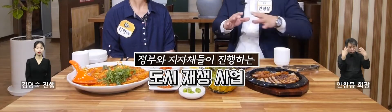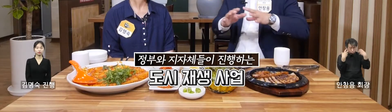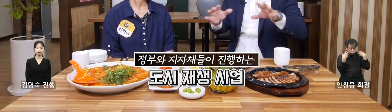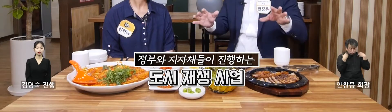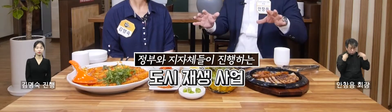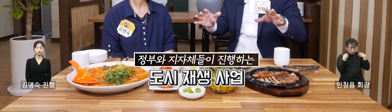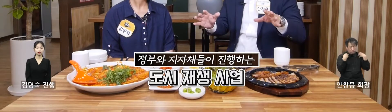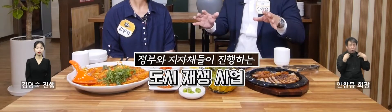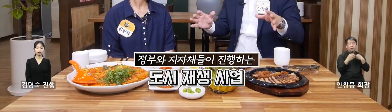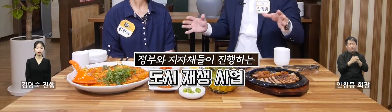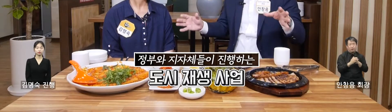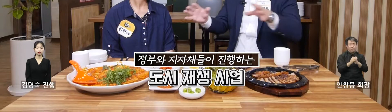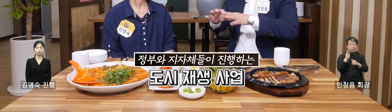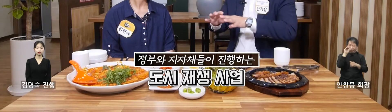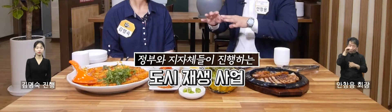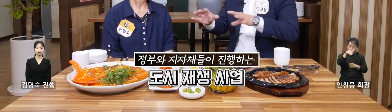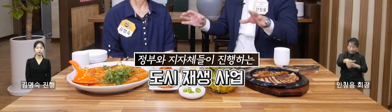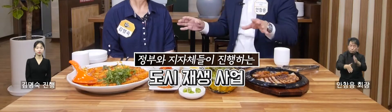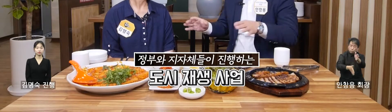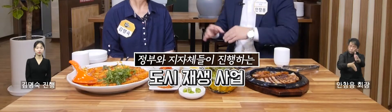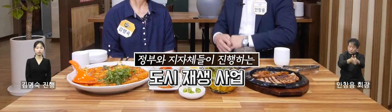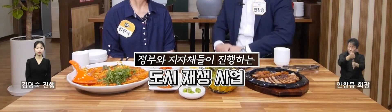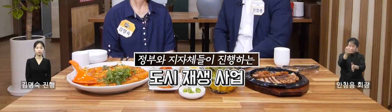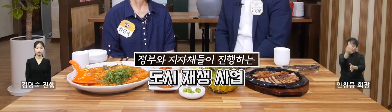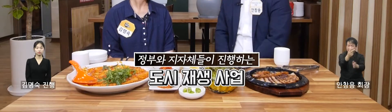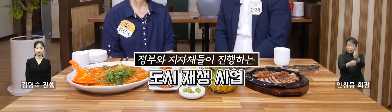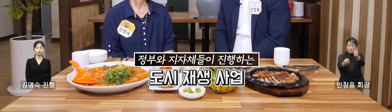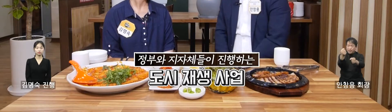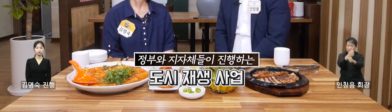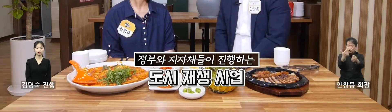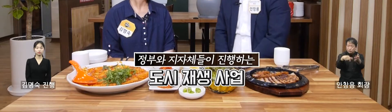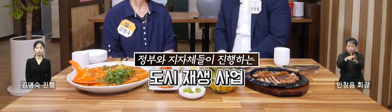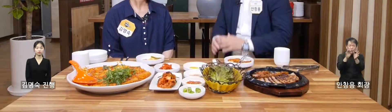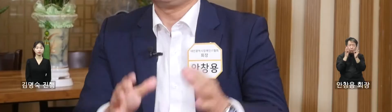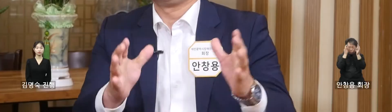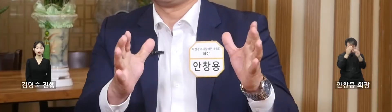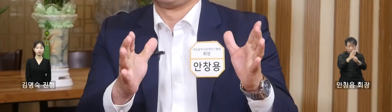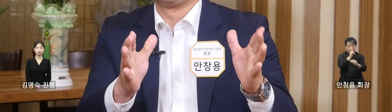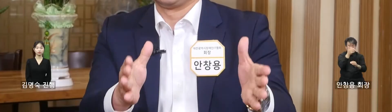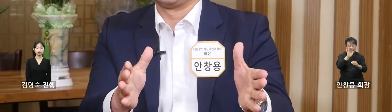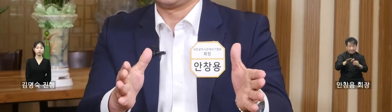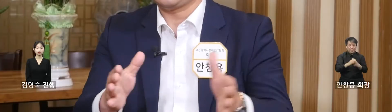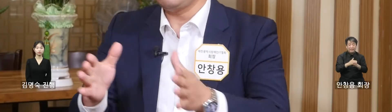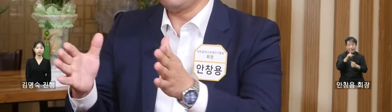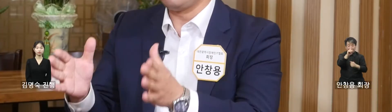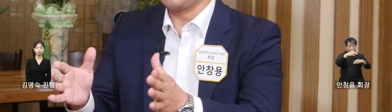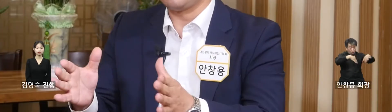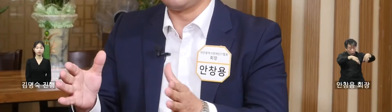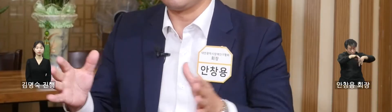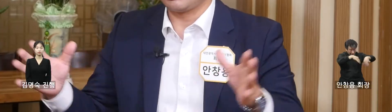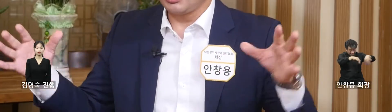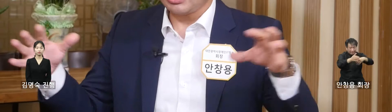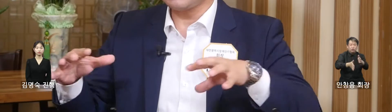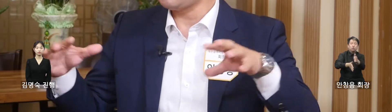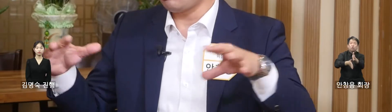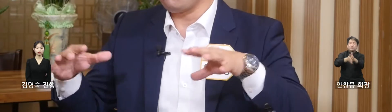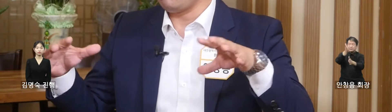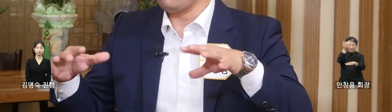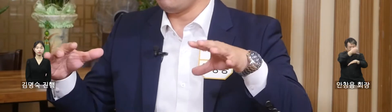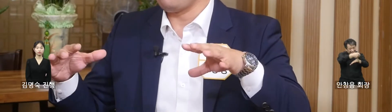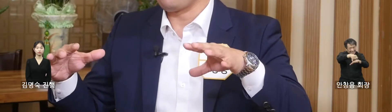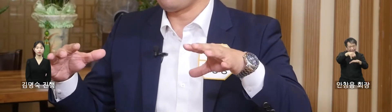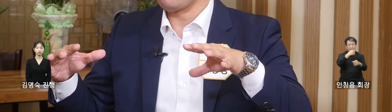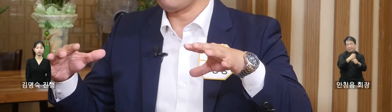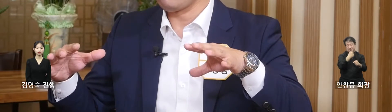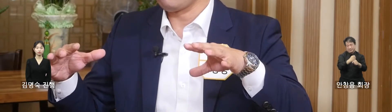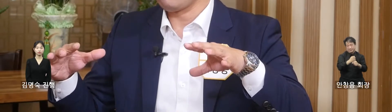낙후된 그러한 도시를 재생하는 사업들이 있는데 한 거리, 한 도시를 디자인을 하는 거예요.